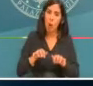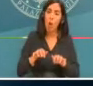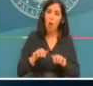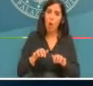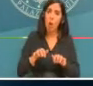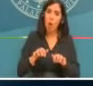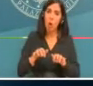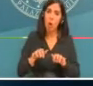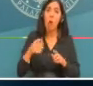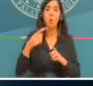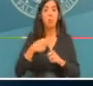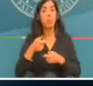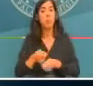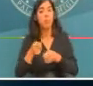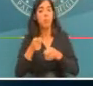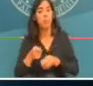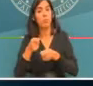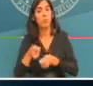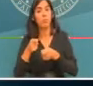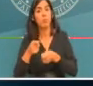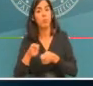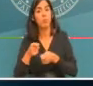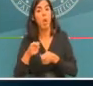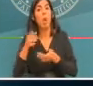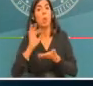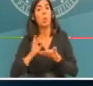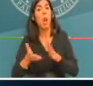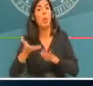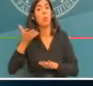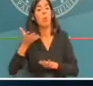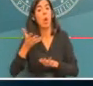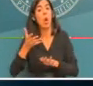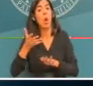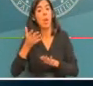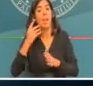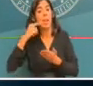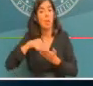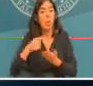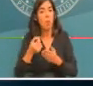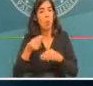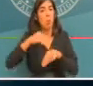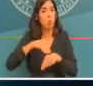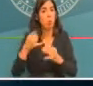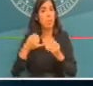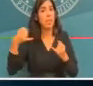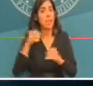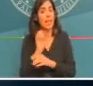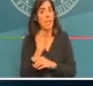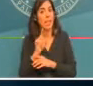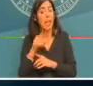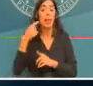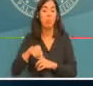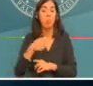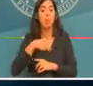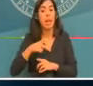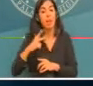distanza confidiamo di alleggerire l'utilizzo l'afflusso nei mezzi di trasporto pubblici non